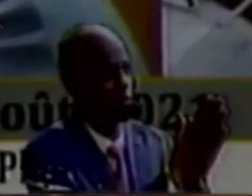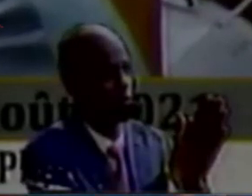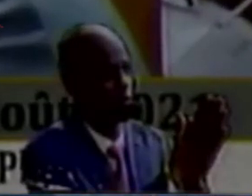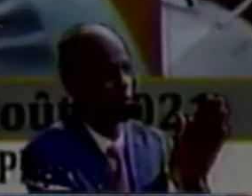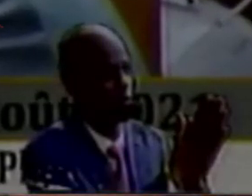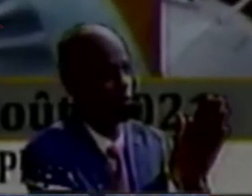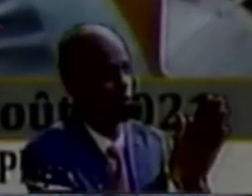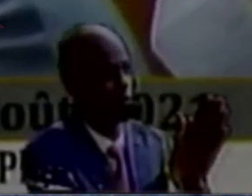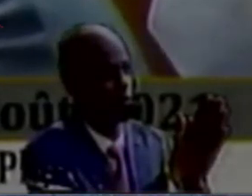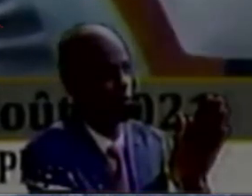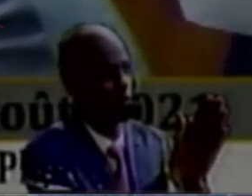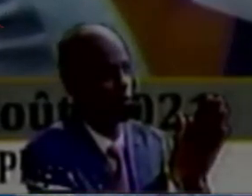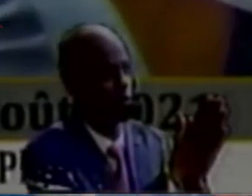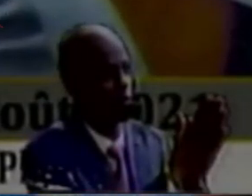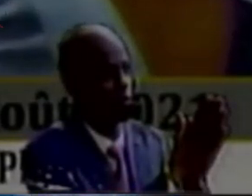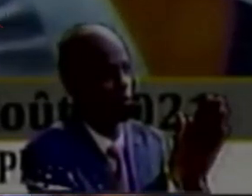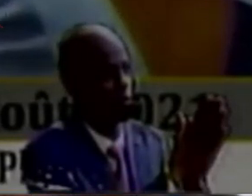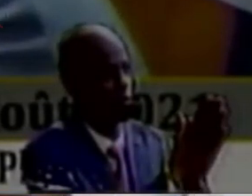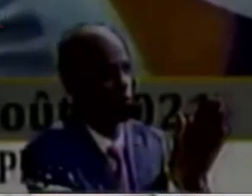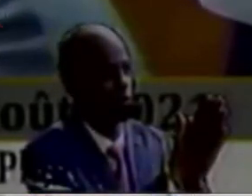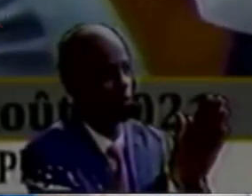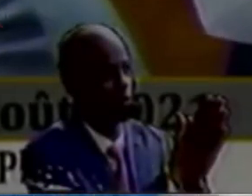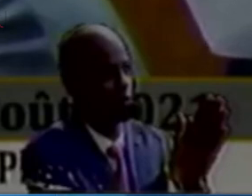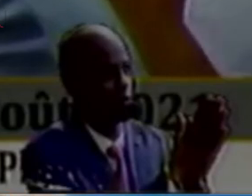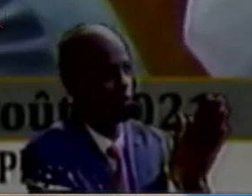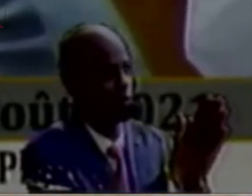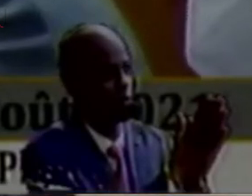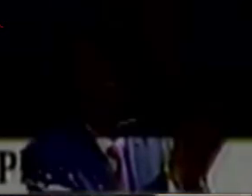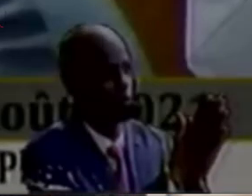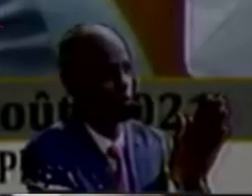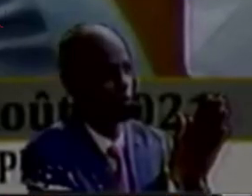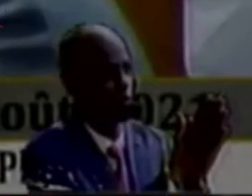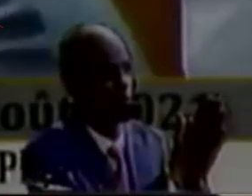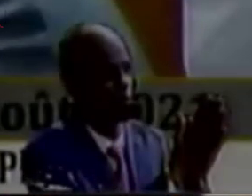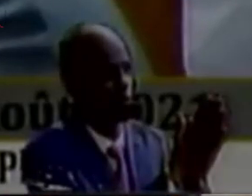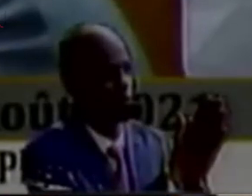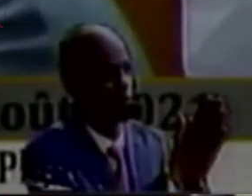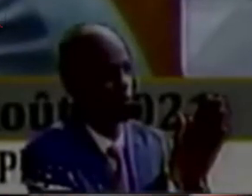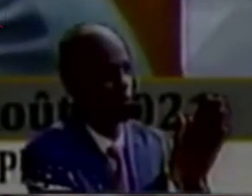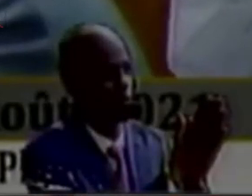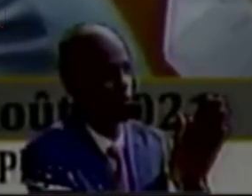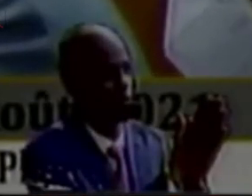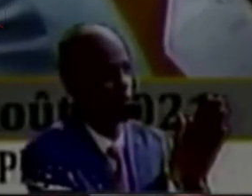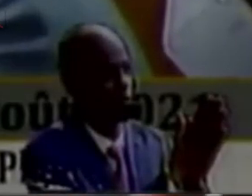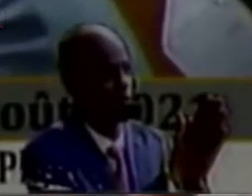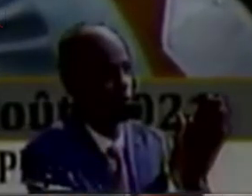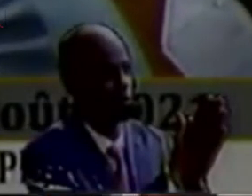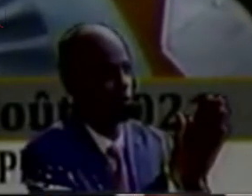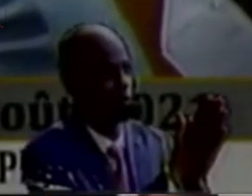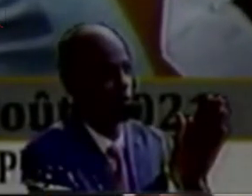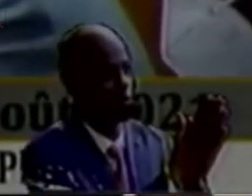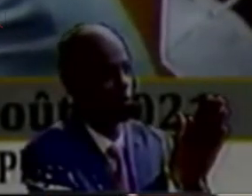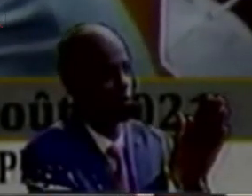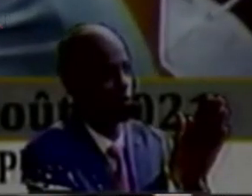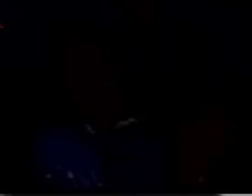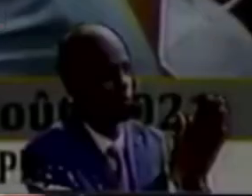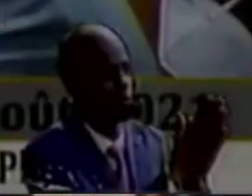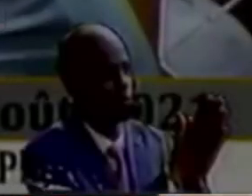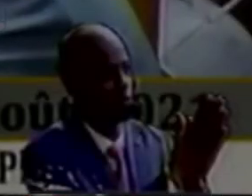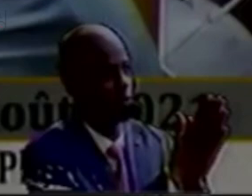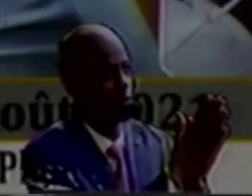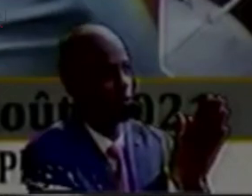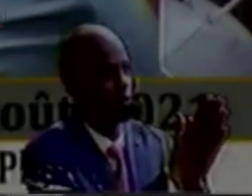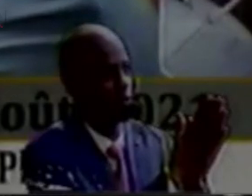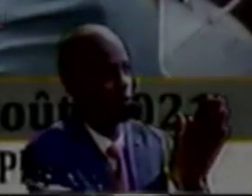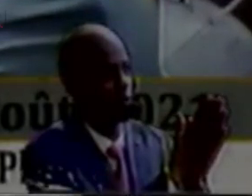et ouragans, en subissant leurs affres tous les ans, à des degrés divers, doit maintenant composer avec une